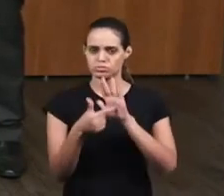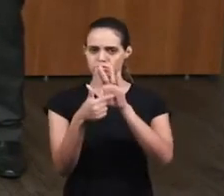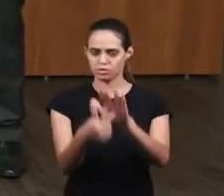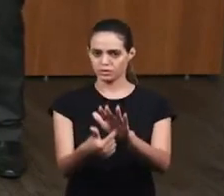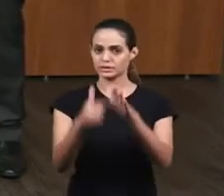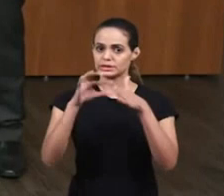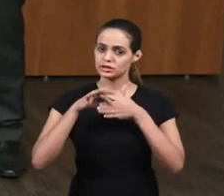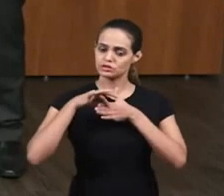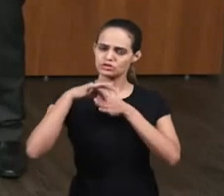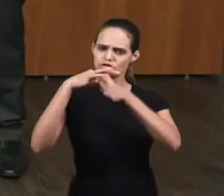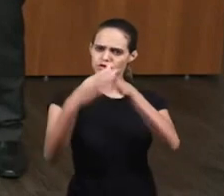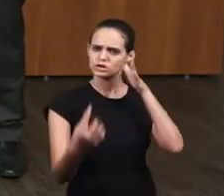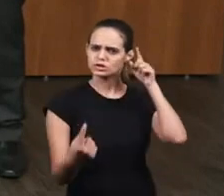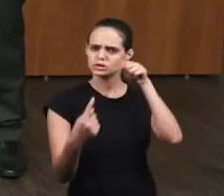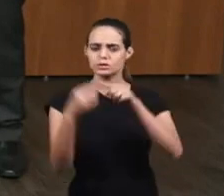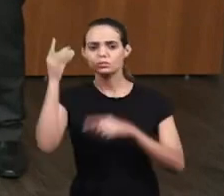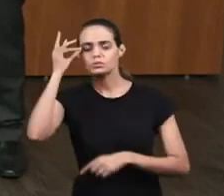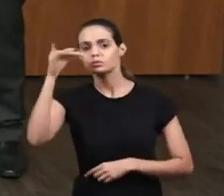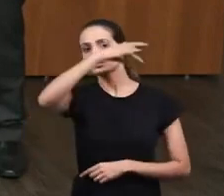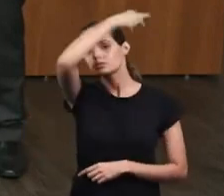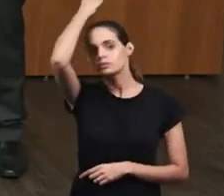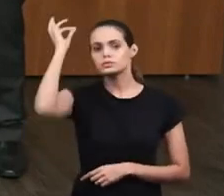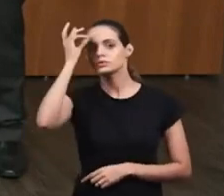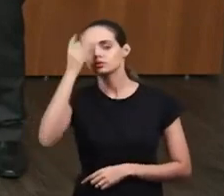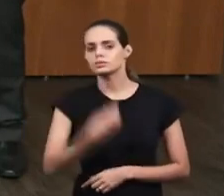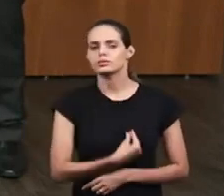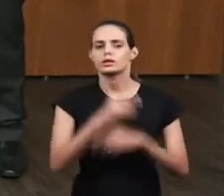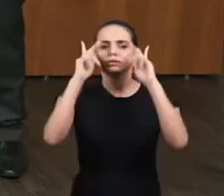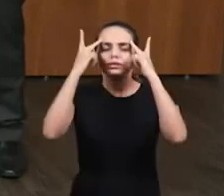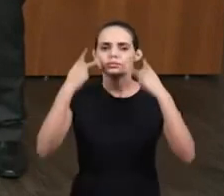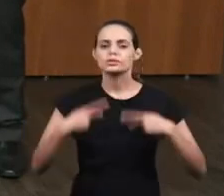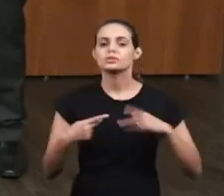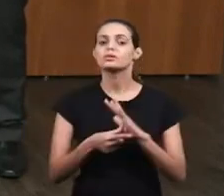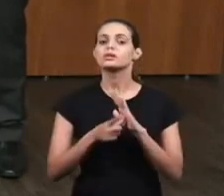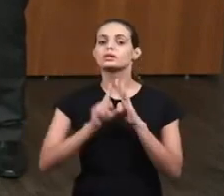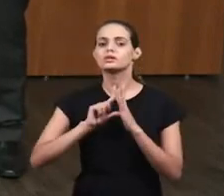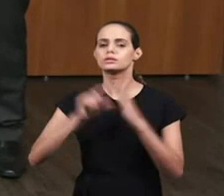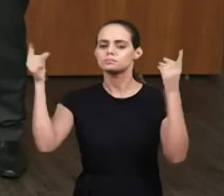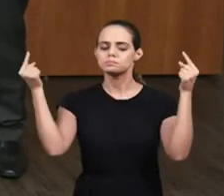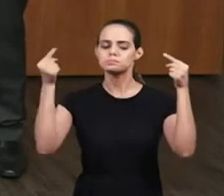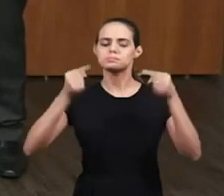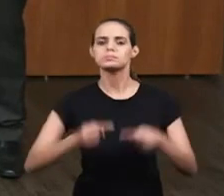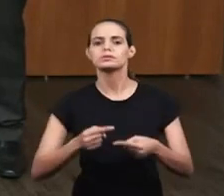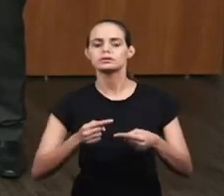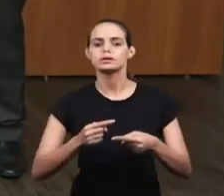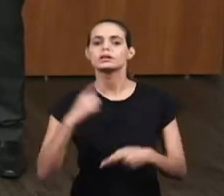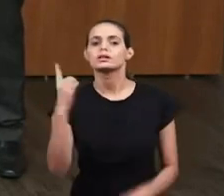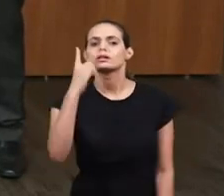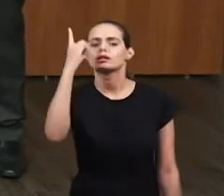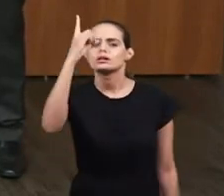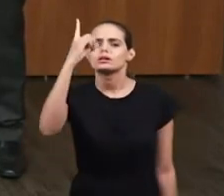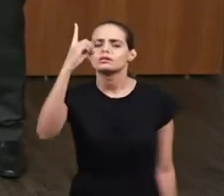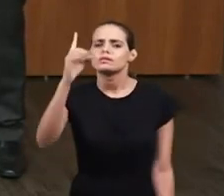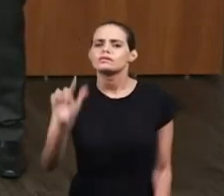ein Typ der Richtung des Heiligen Geistes im Leben des Menschen. Bevor er in den Kampf zieht,